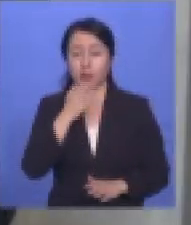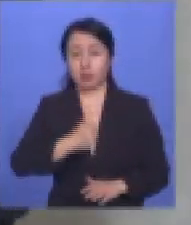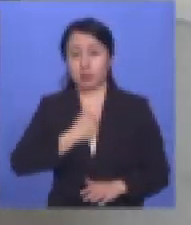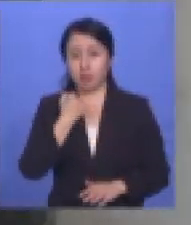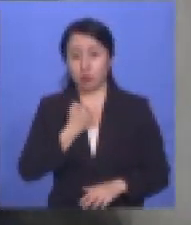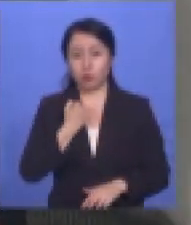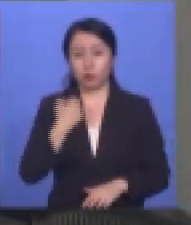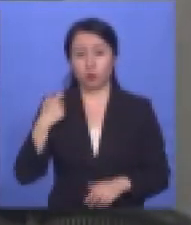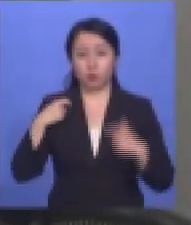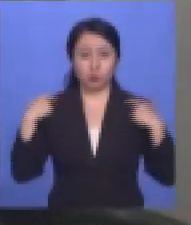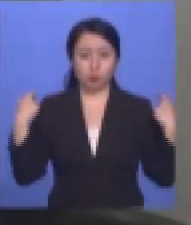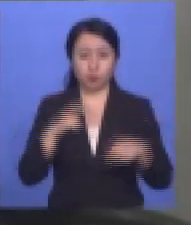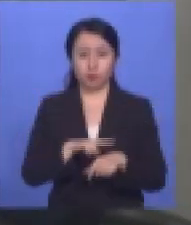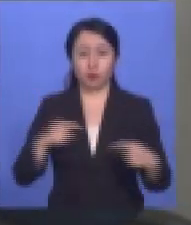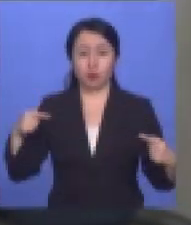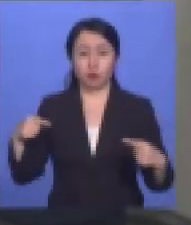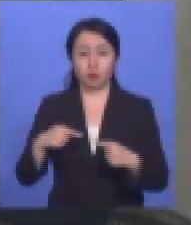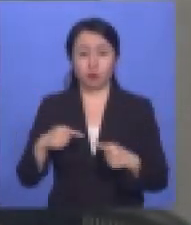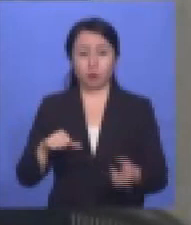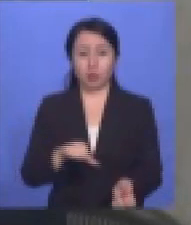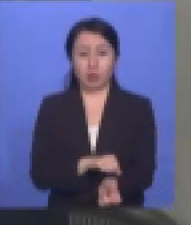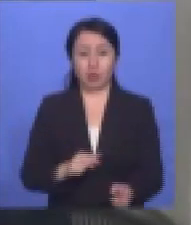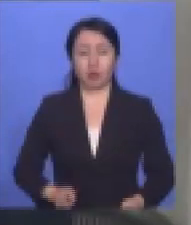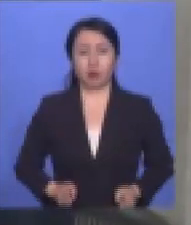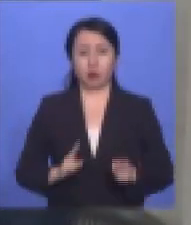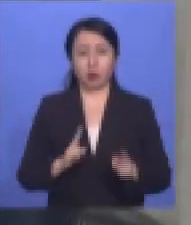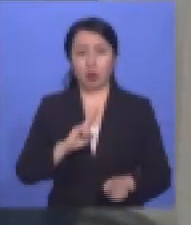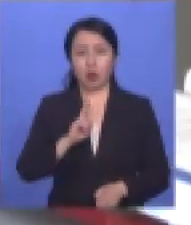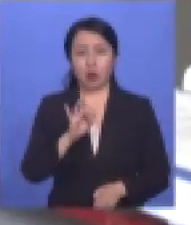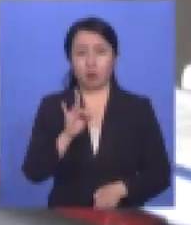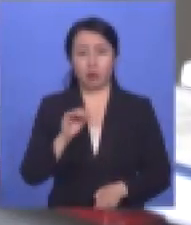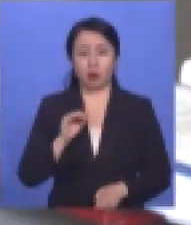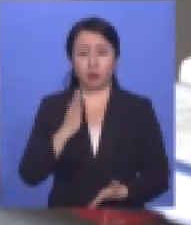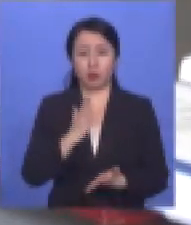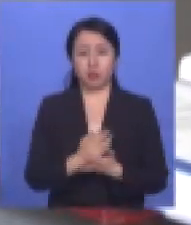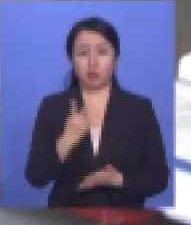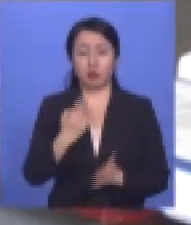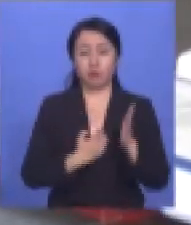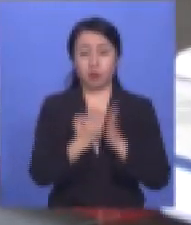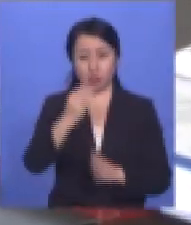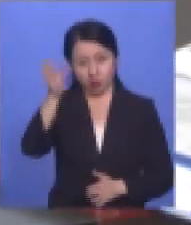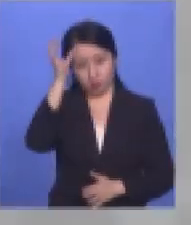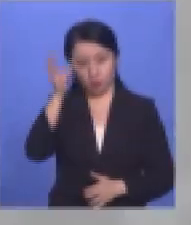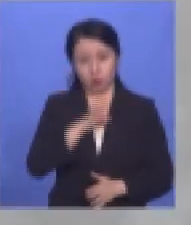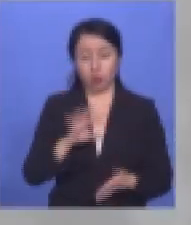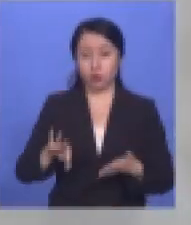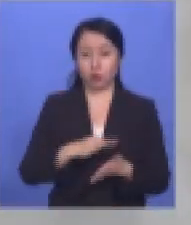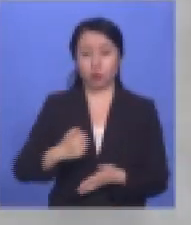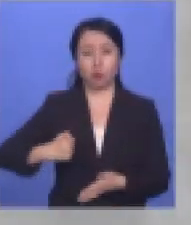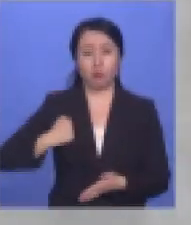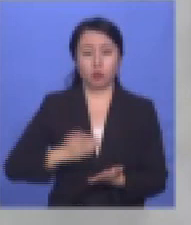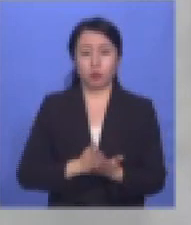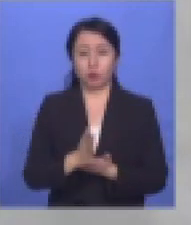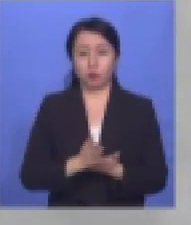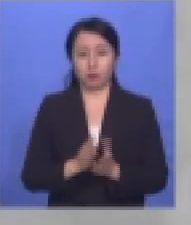старший оперуполномоченный управление по противодействию наркопреступности капаров он имеет два высших образования прошел срочную воинскую